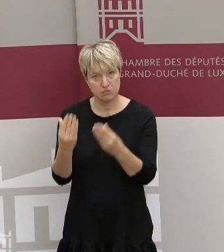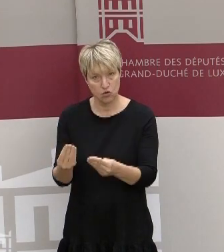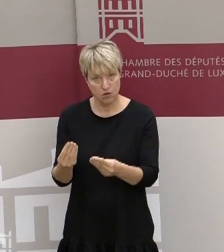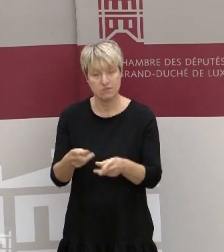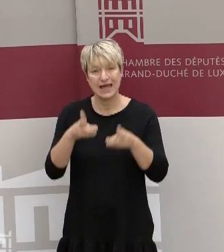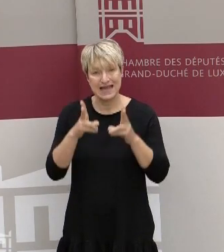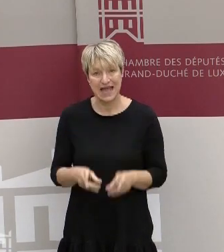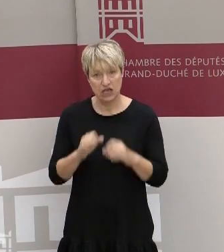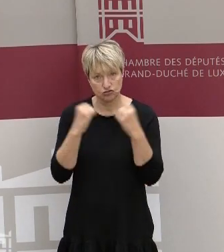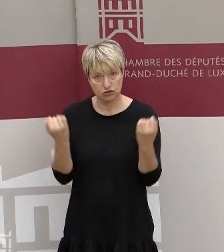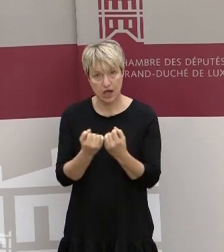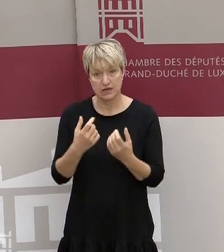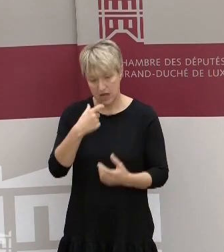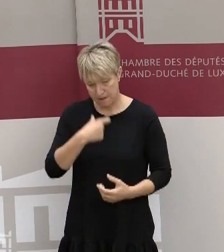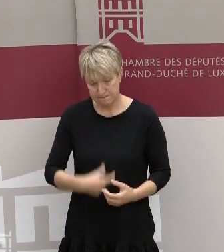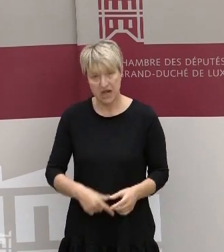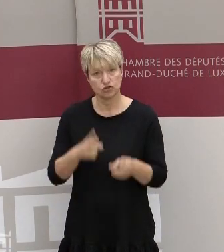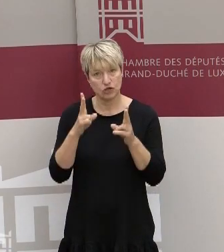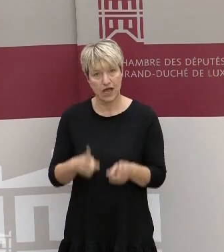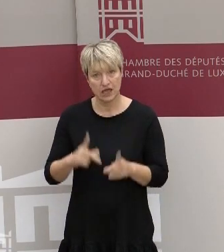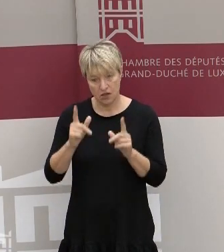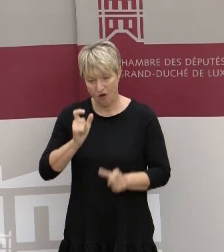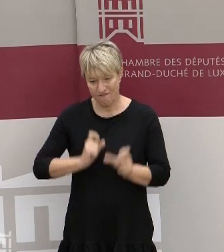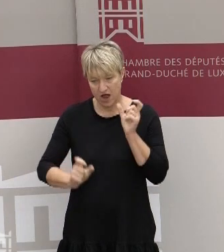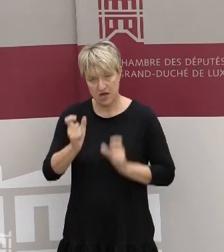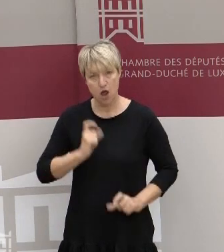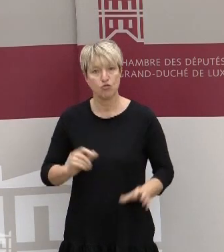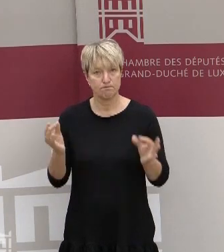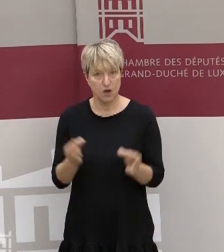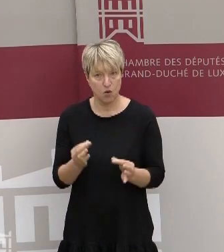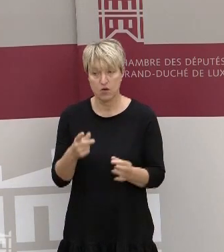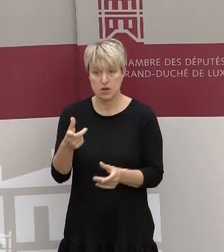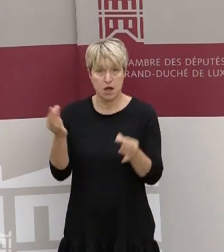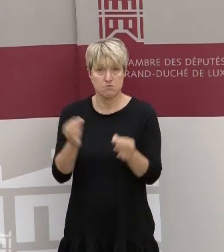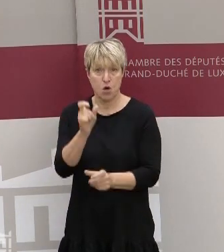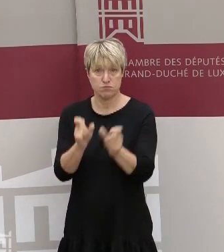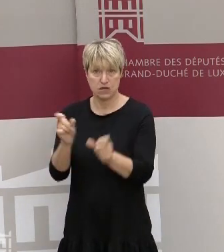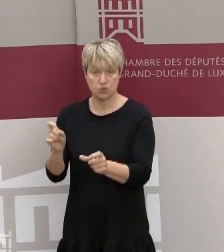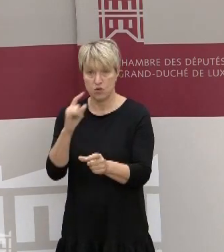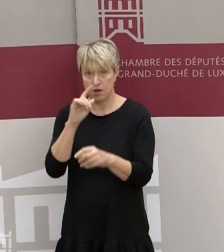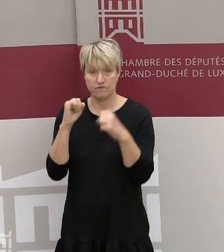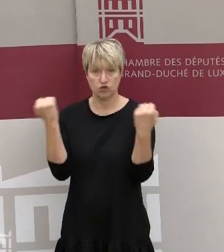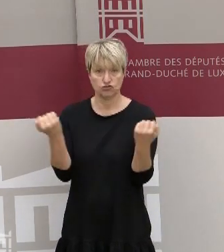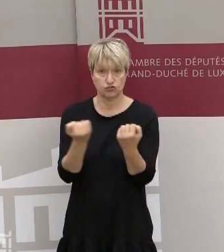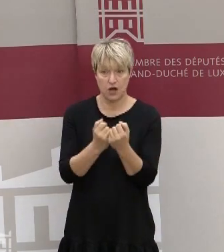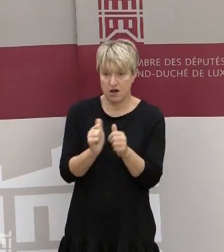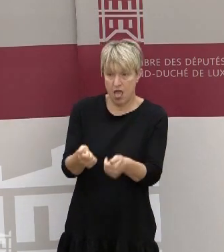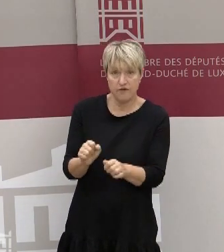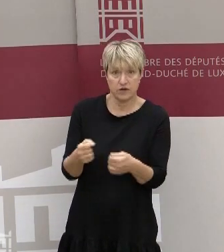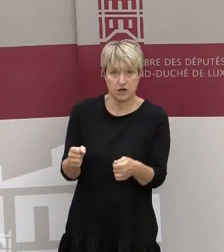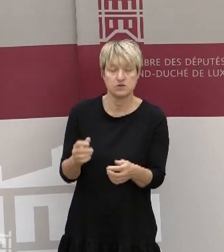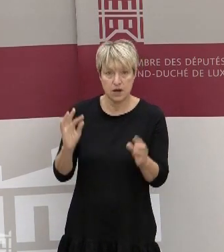starke Verfechter. Auch heute brauchen Leute Support, den der Staat nicht liefern kann oder will. Wo die Stadt aber dafür sorgen